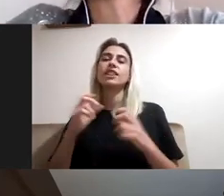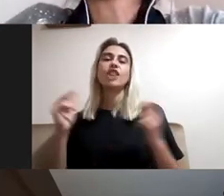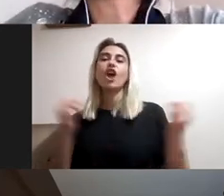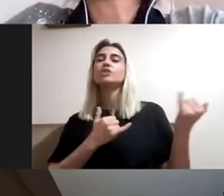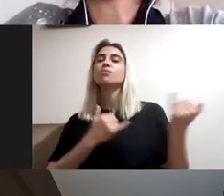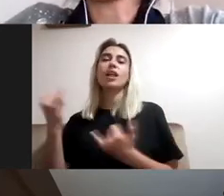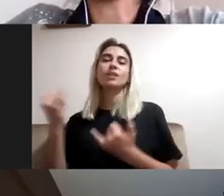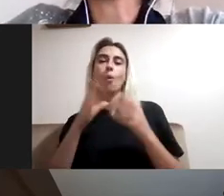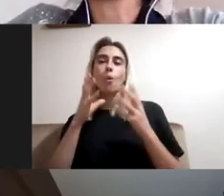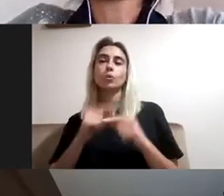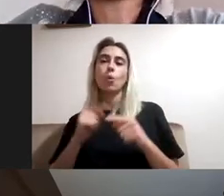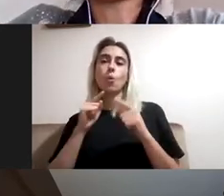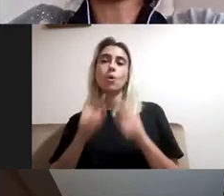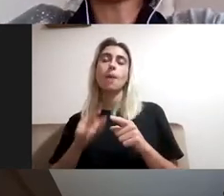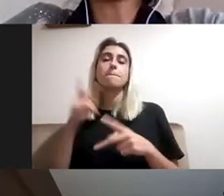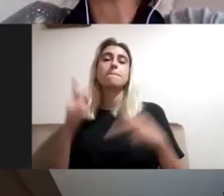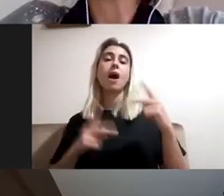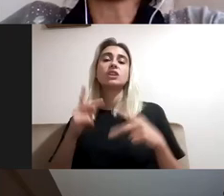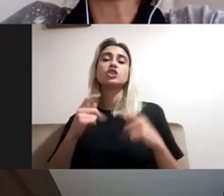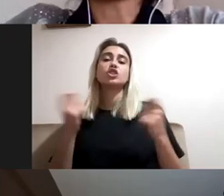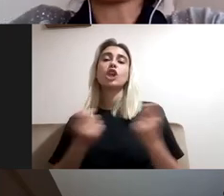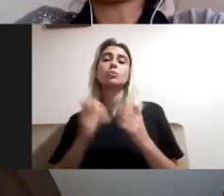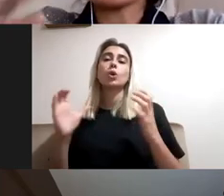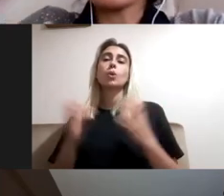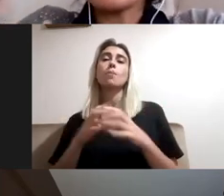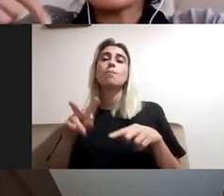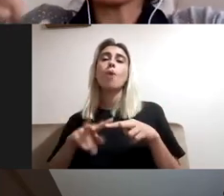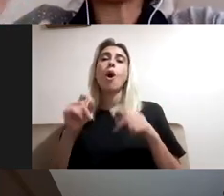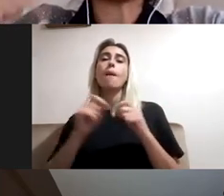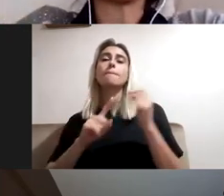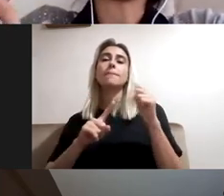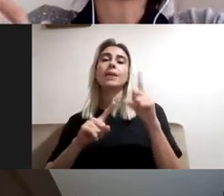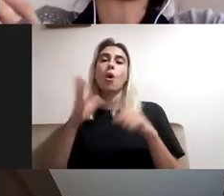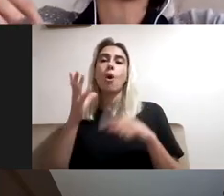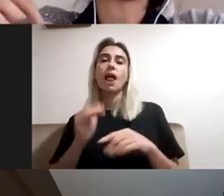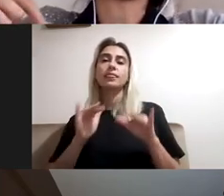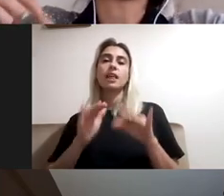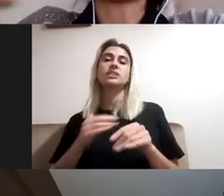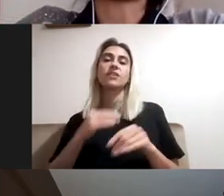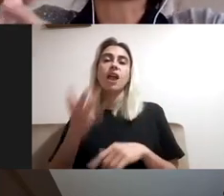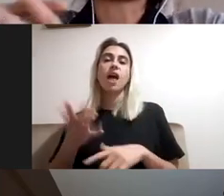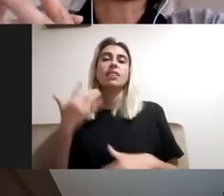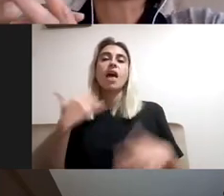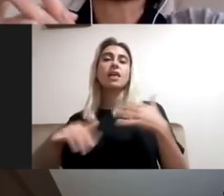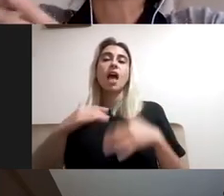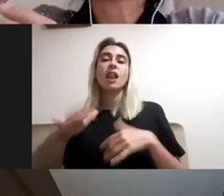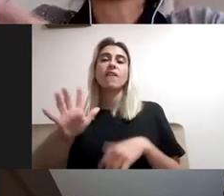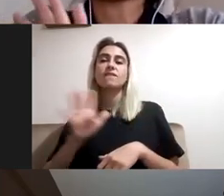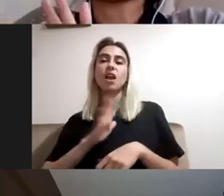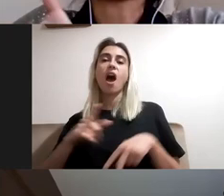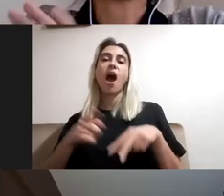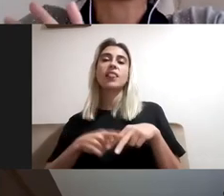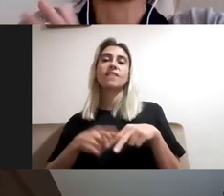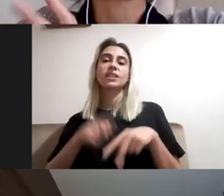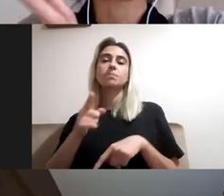alandı. Hatta bazı çalışma gruplarını mobil olarak destek veren engelli şeyler vardı, aktivistler vardı.